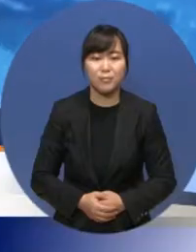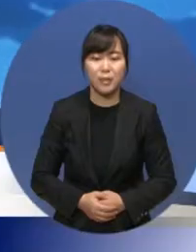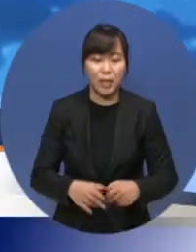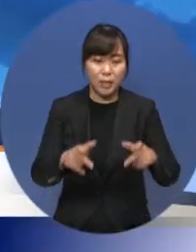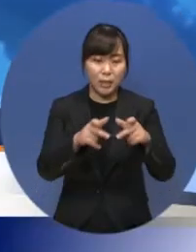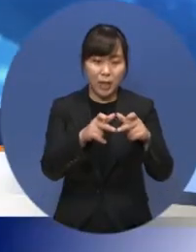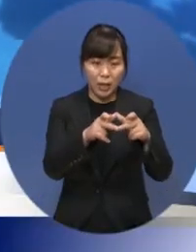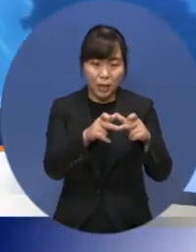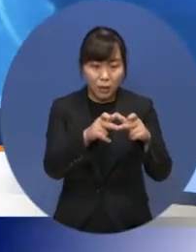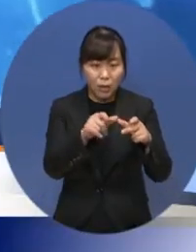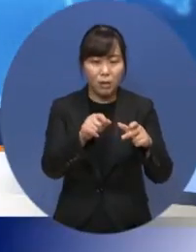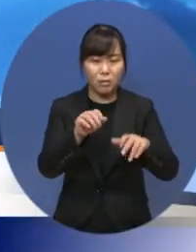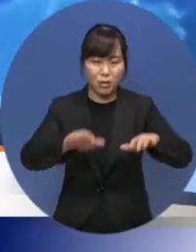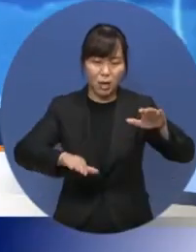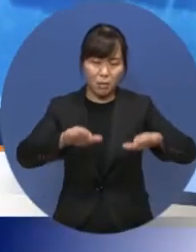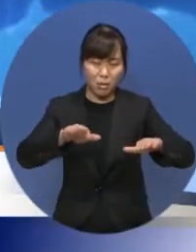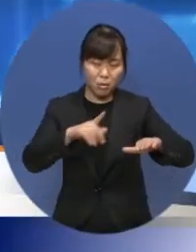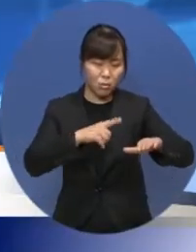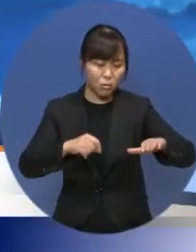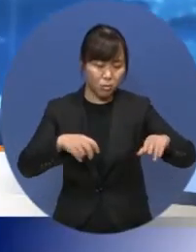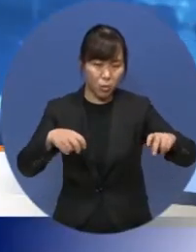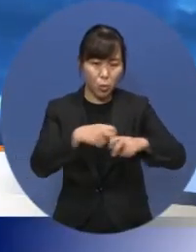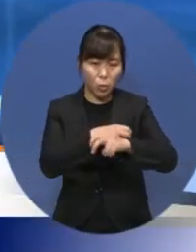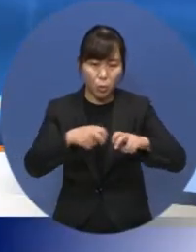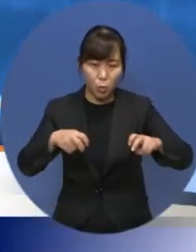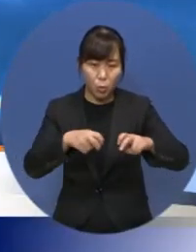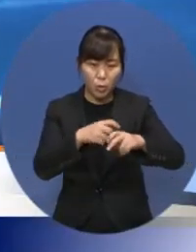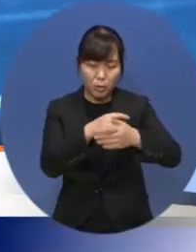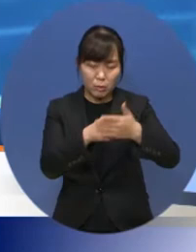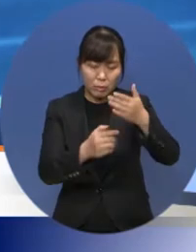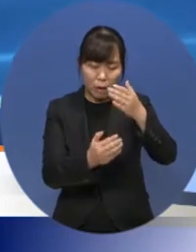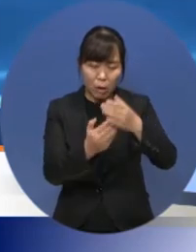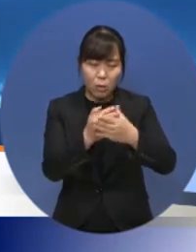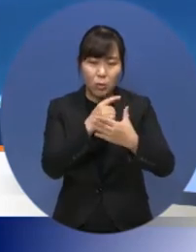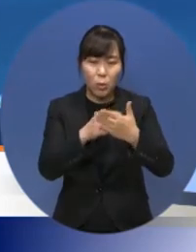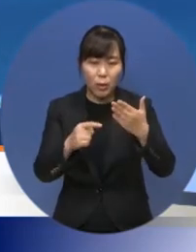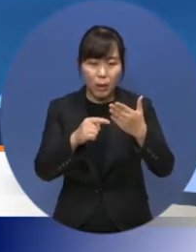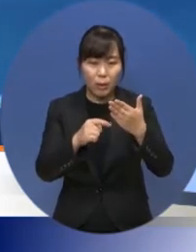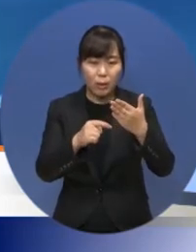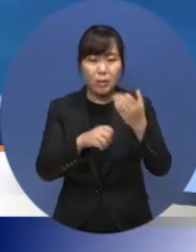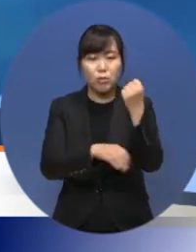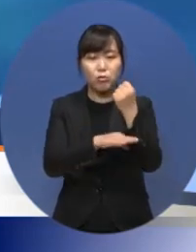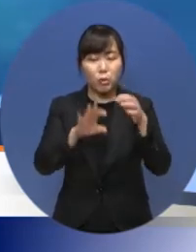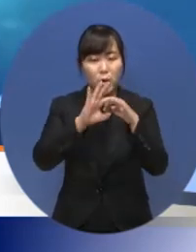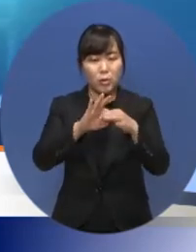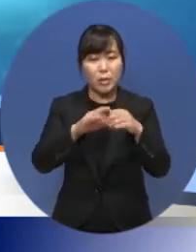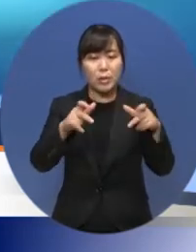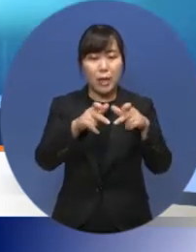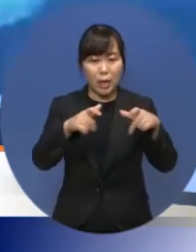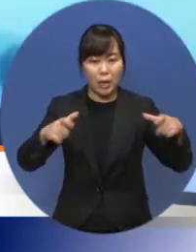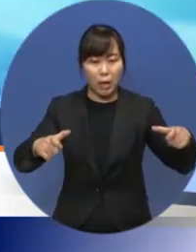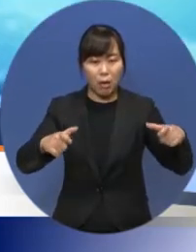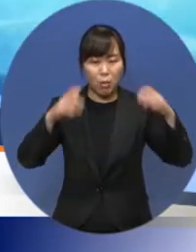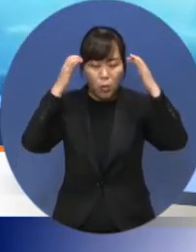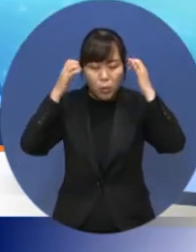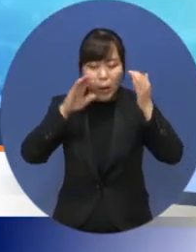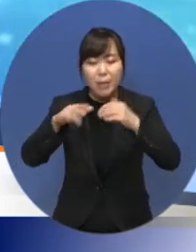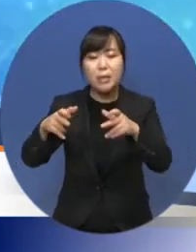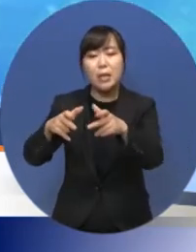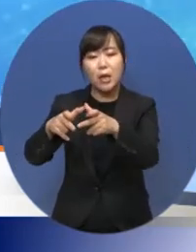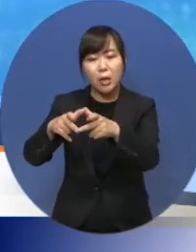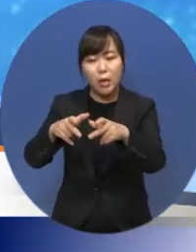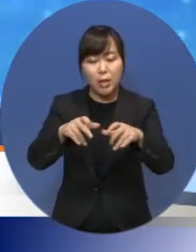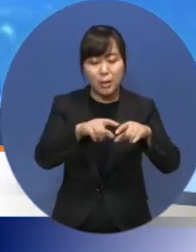장애인 당사자에게 차별적으로 적용된 교통사고 손해배상 기준에 대해 장애계가 고통 앞에